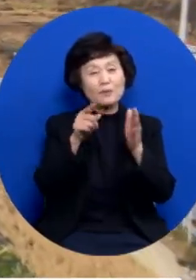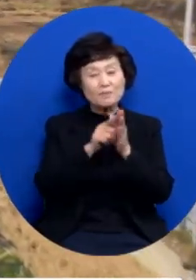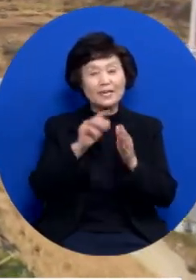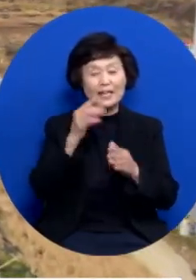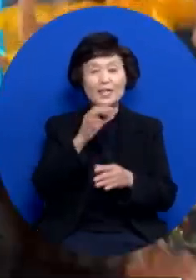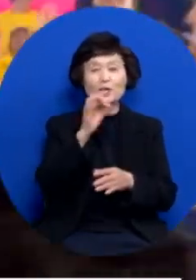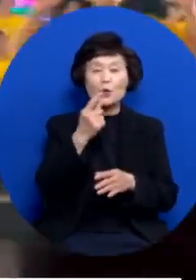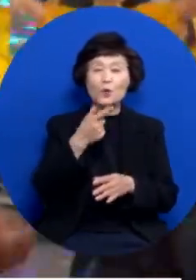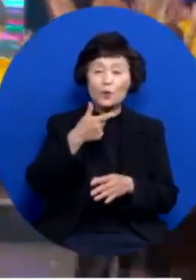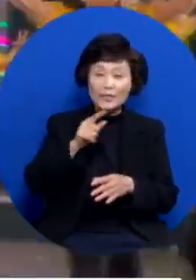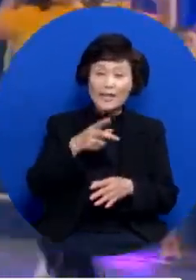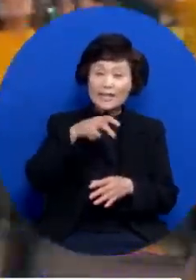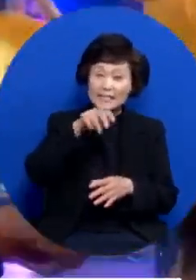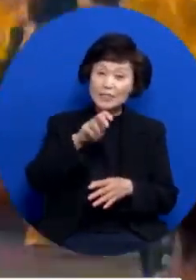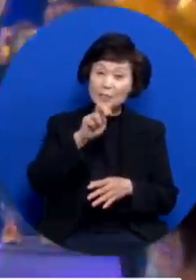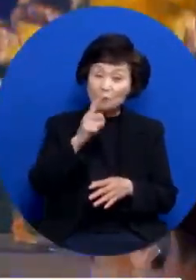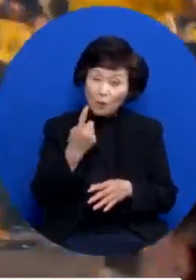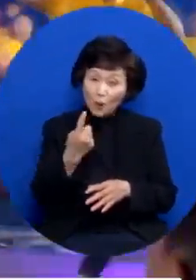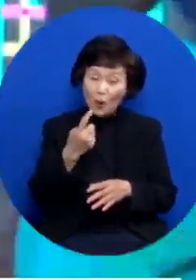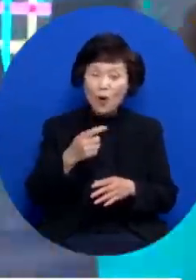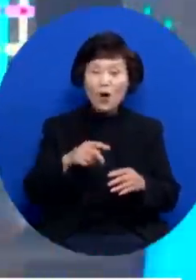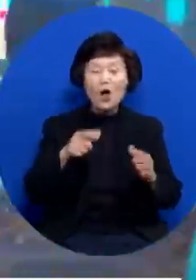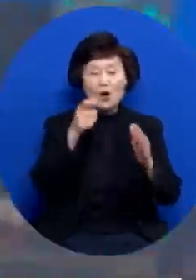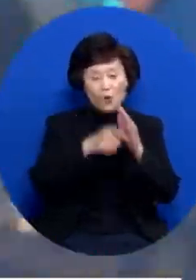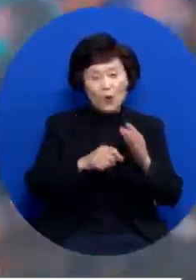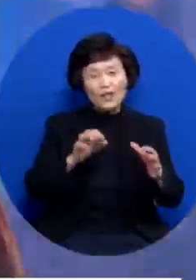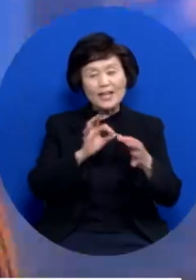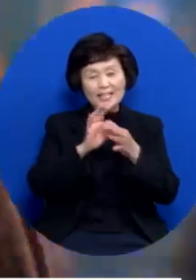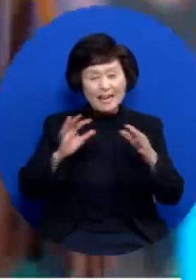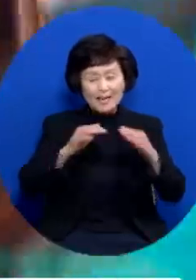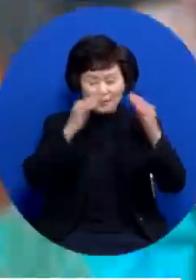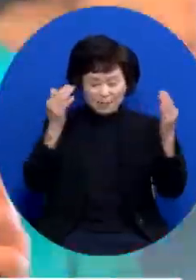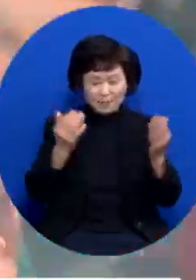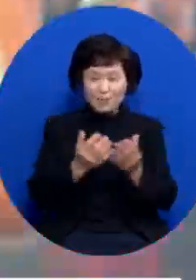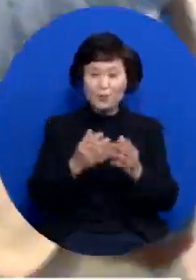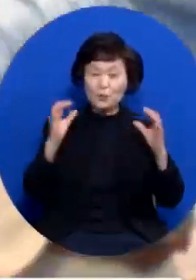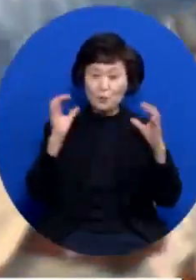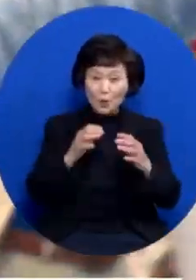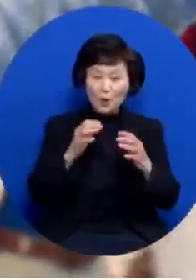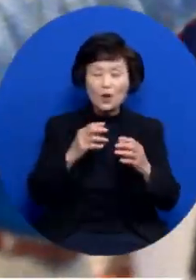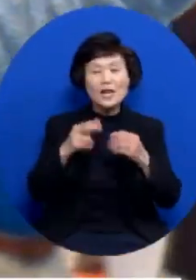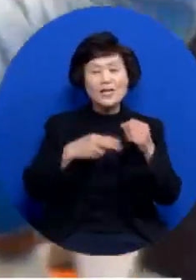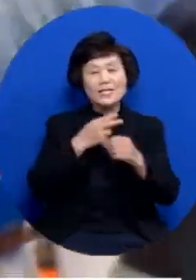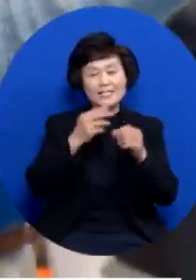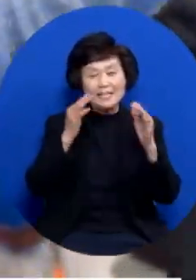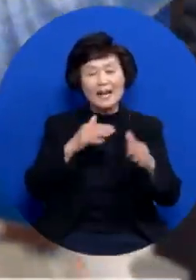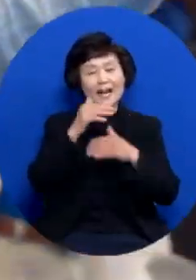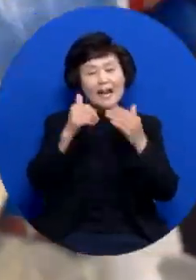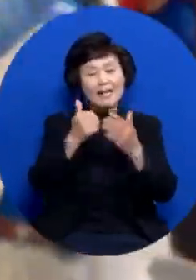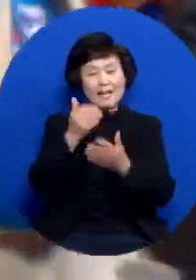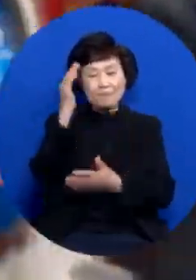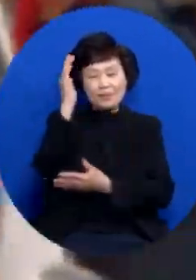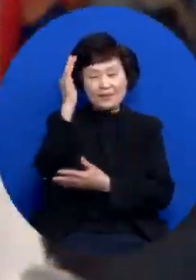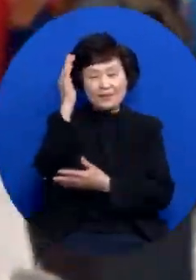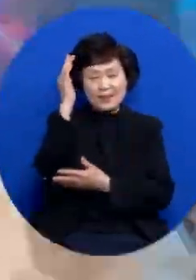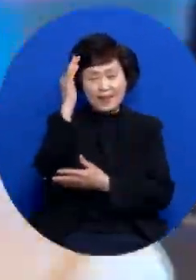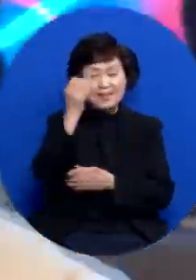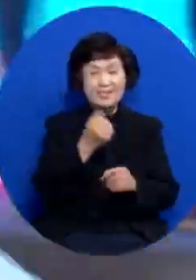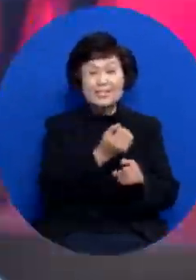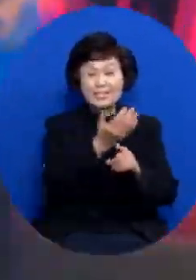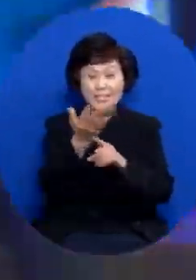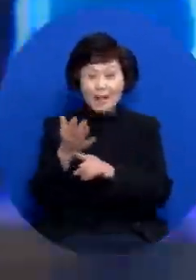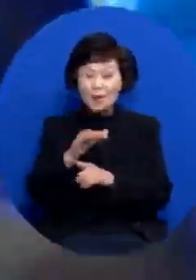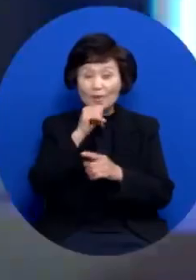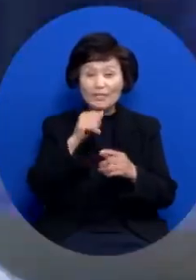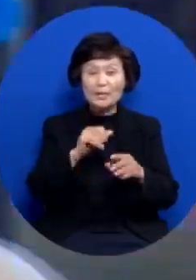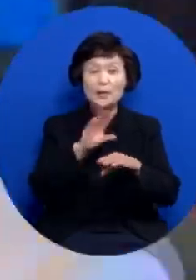여보세요를 시작으로 태국 초교파 연합성의 100화에 이르기까지 2년 동안 하나님의 이야기를 전한 방송 프로그램